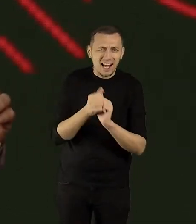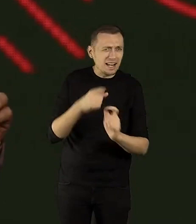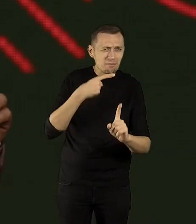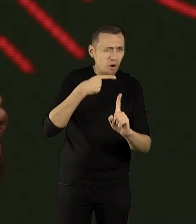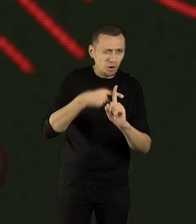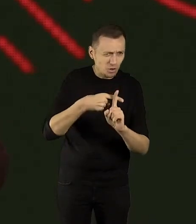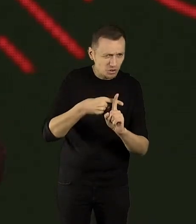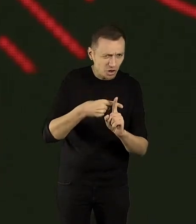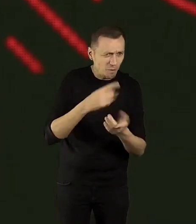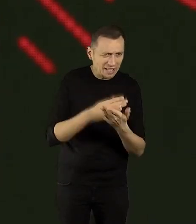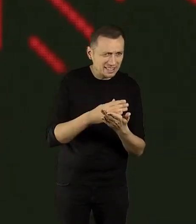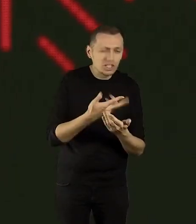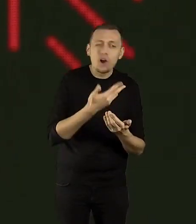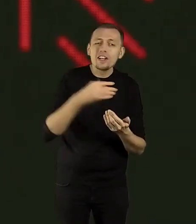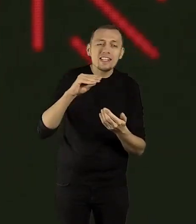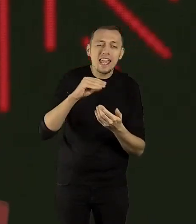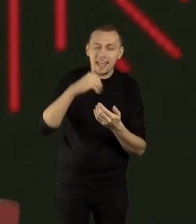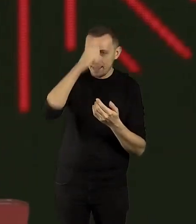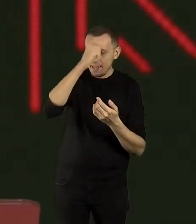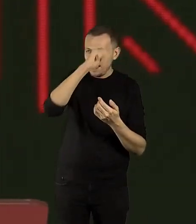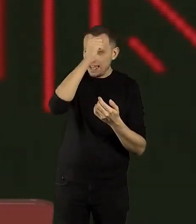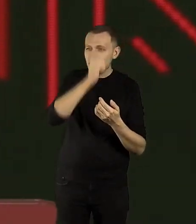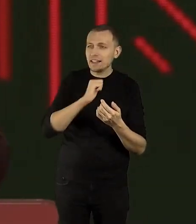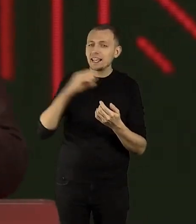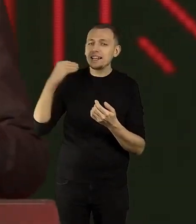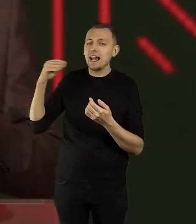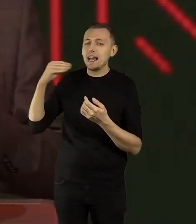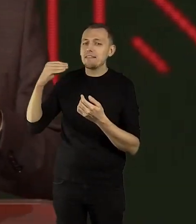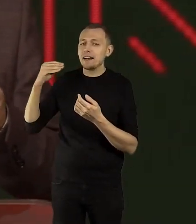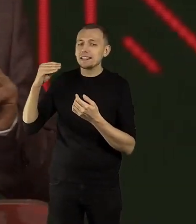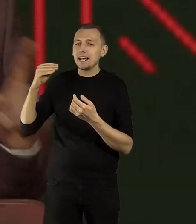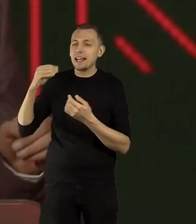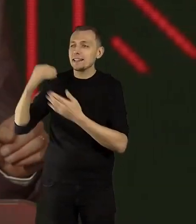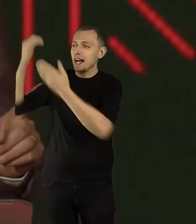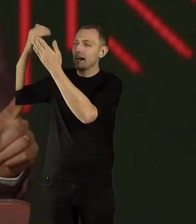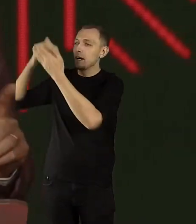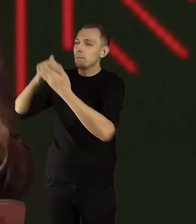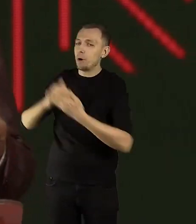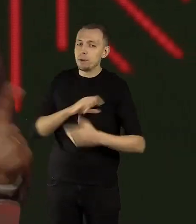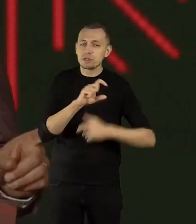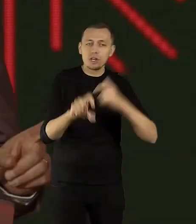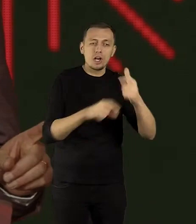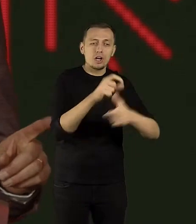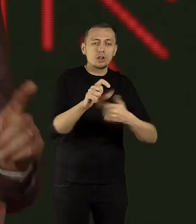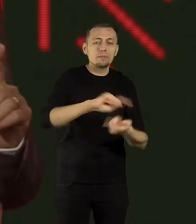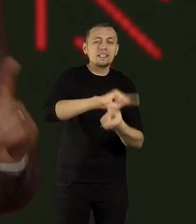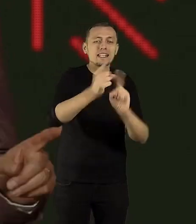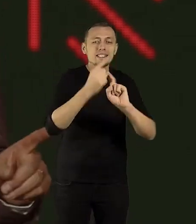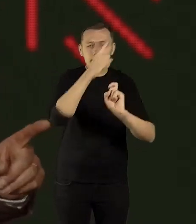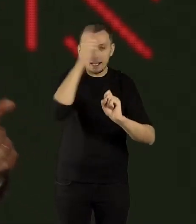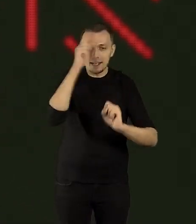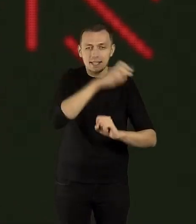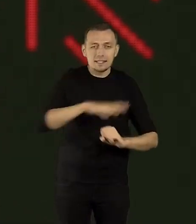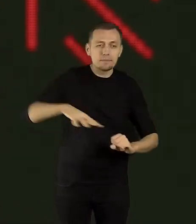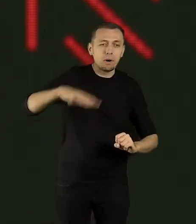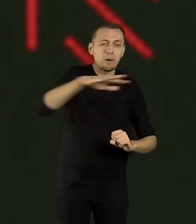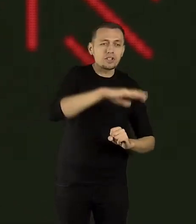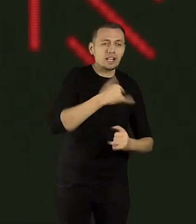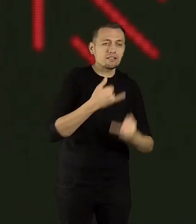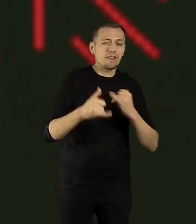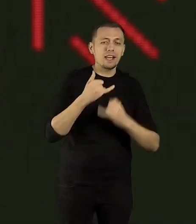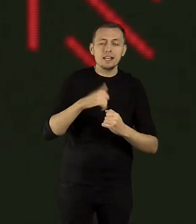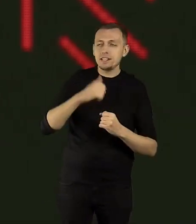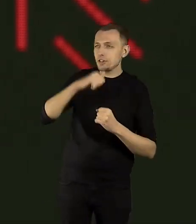Ewangelia poczyni postępy w społeczeństwie, wówczas znajdziesz pokój, harmonię, spokój i